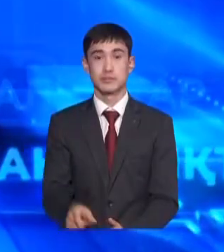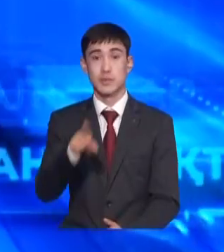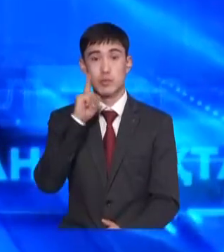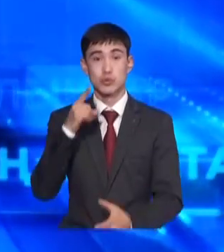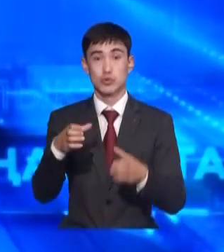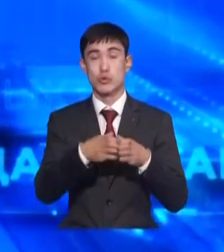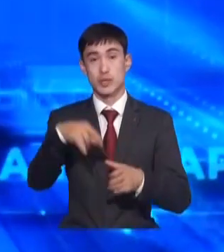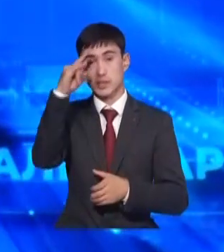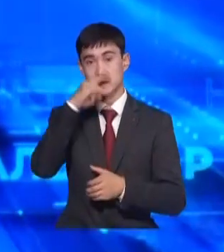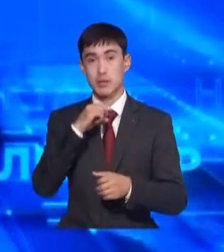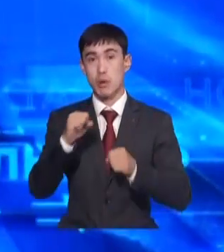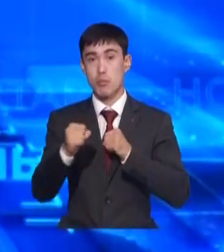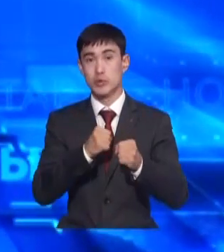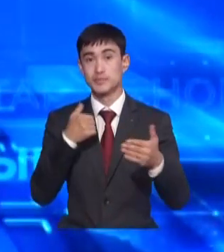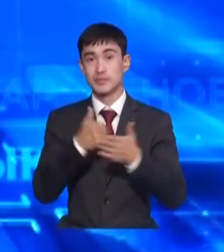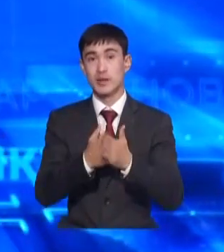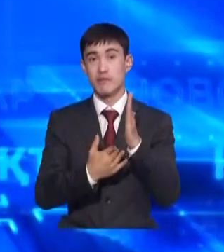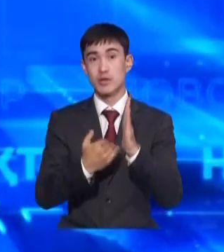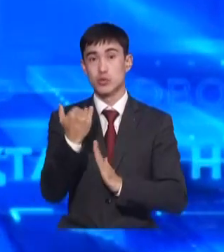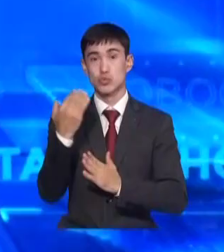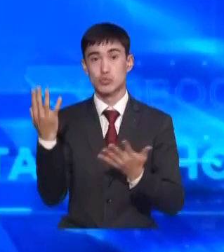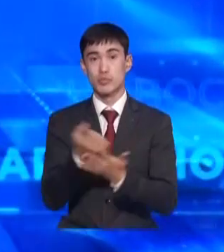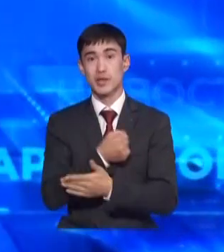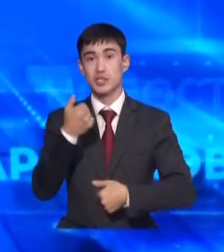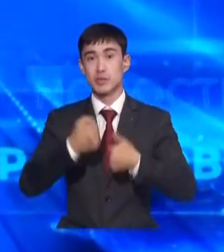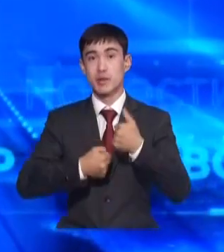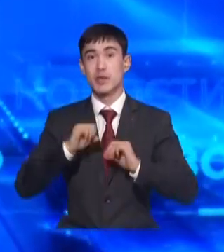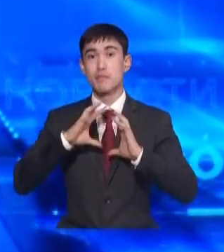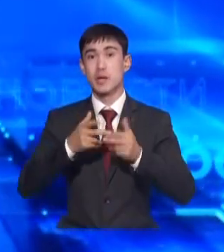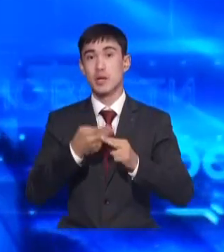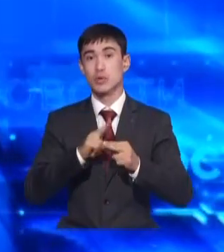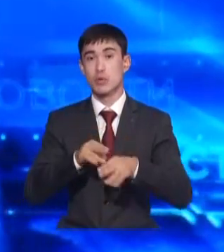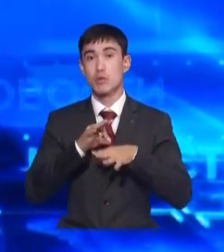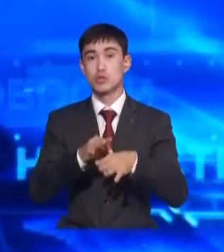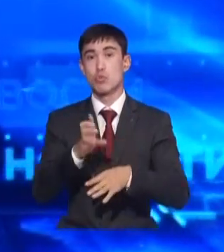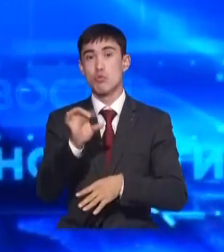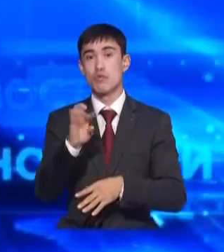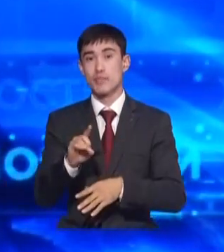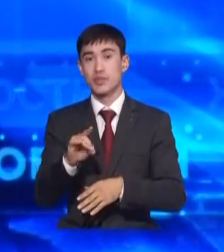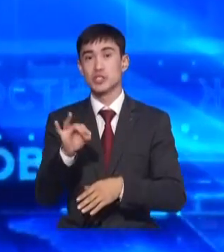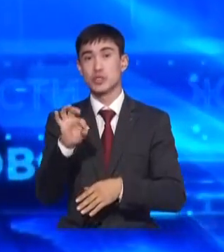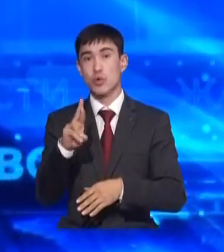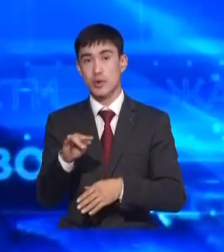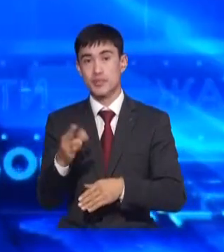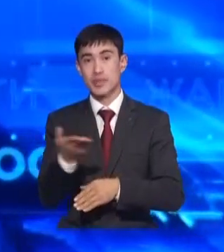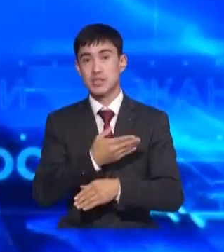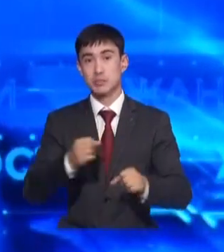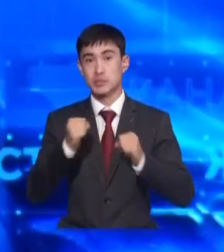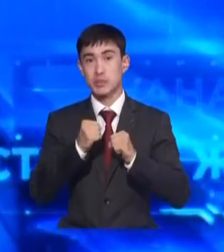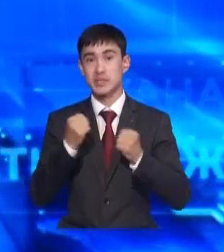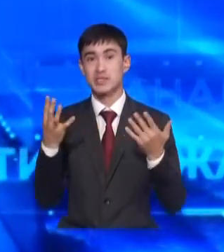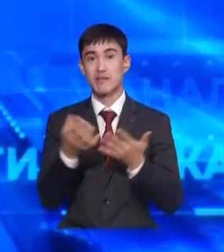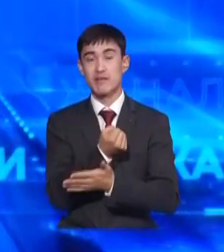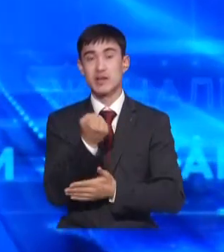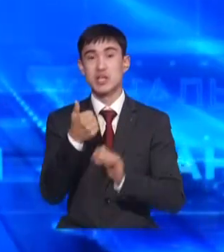Молодежная сборная Казахстана по боксу достигла выдающегося успеха на чемпионате мира, который прошел в Будве, Черногория. Наши